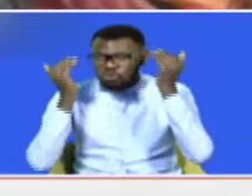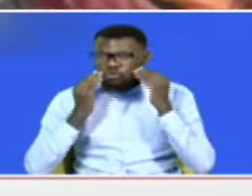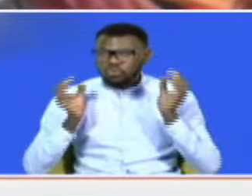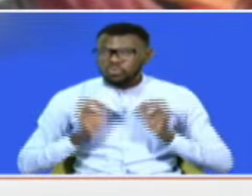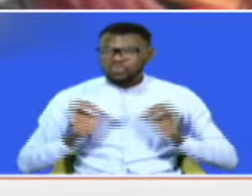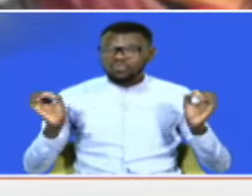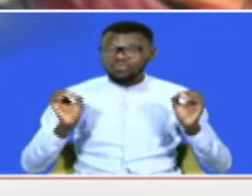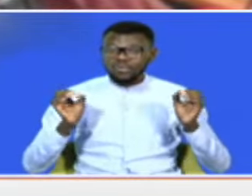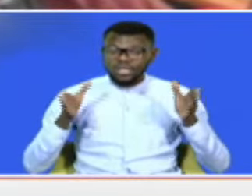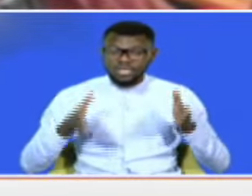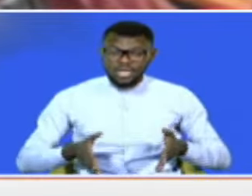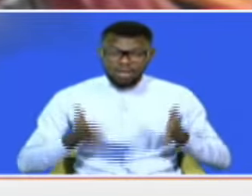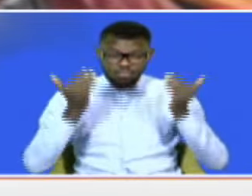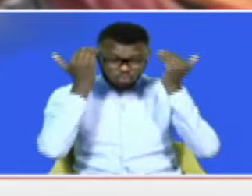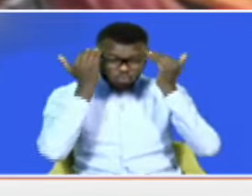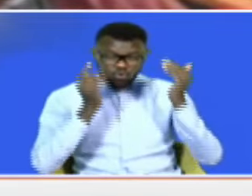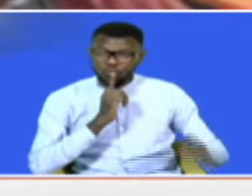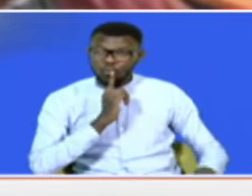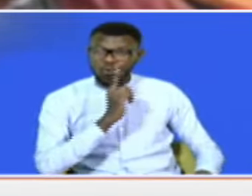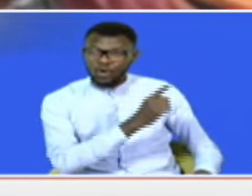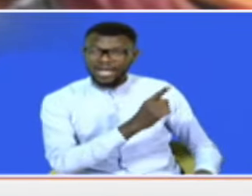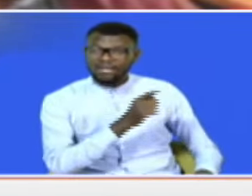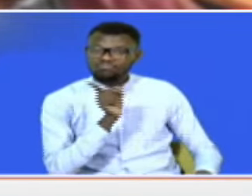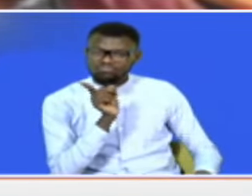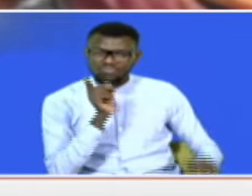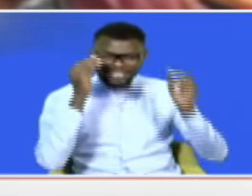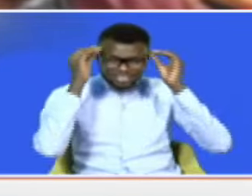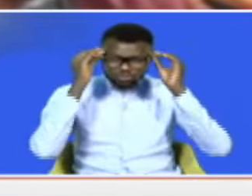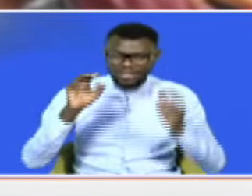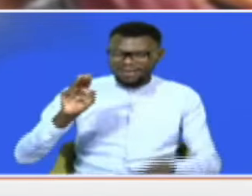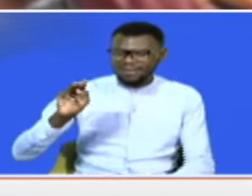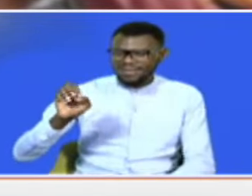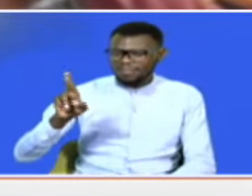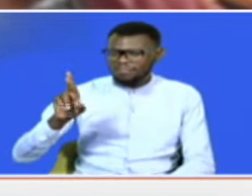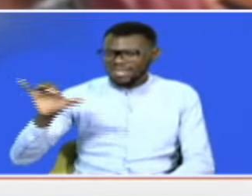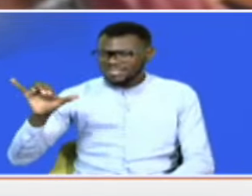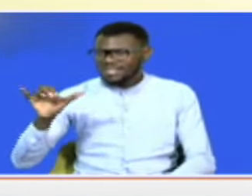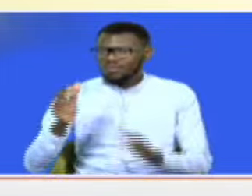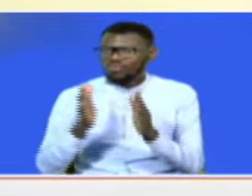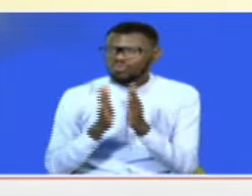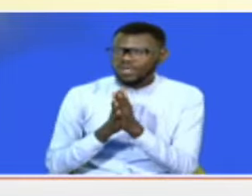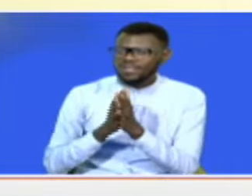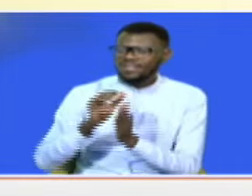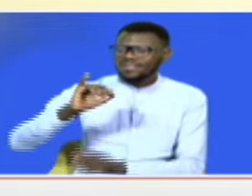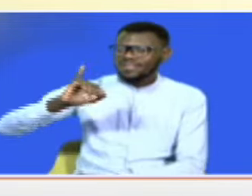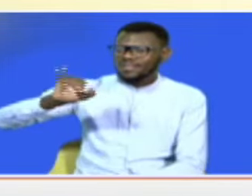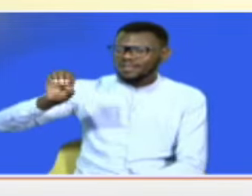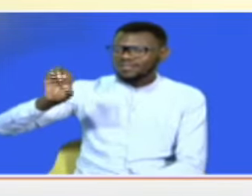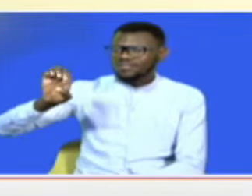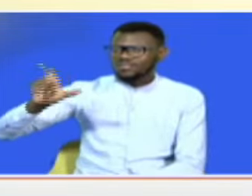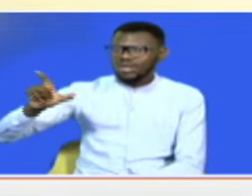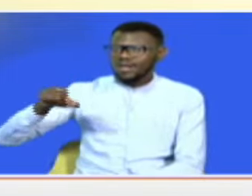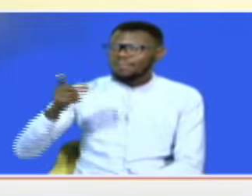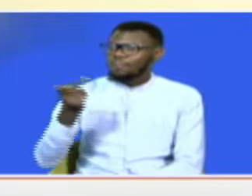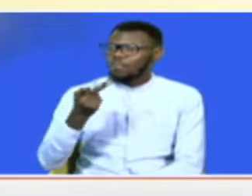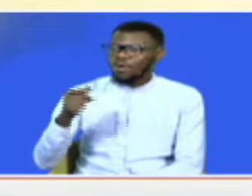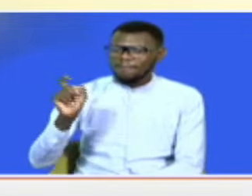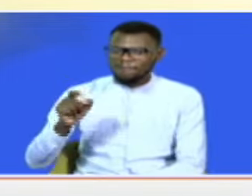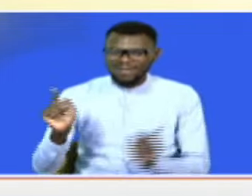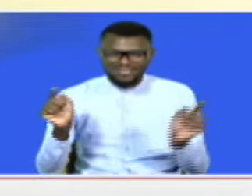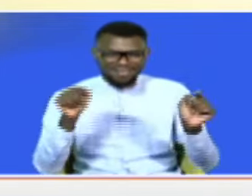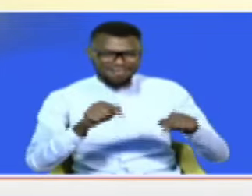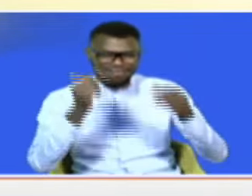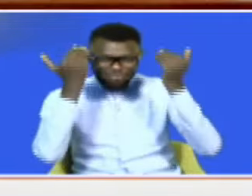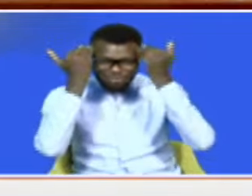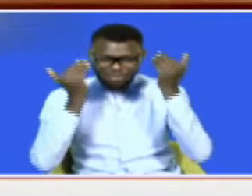hiyo imeagiza mwanafunzi Masi Tarus na daktari Joel Chelule, ambao pia ni mashahidi katika kesi hiyo, kuwasili mahakamani siku ya